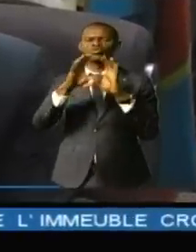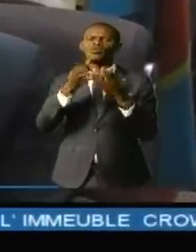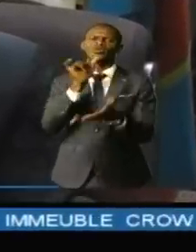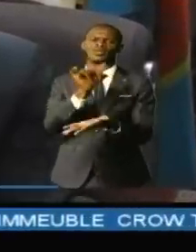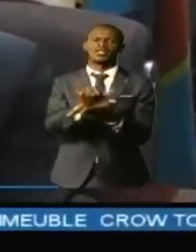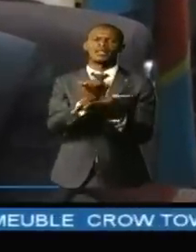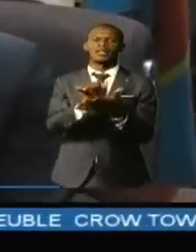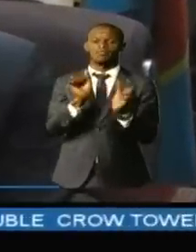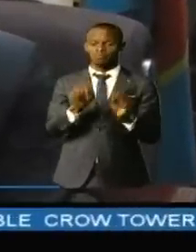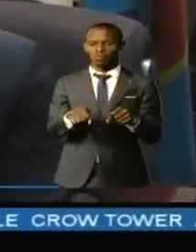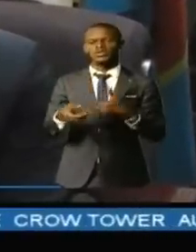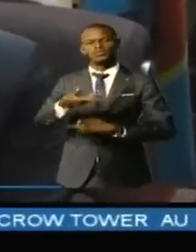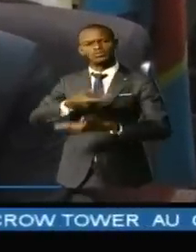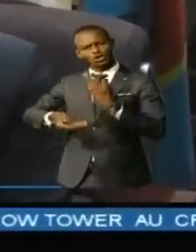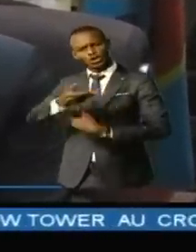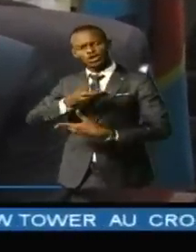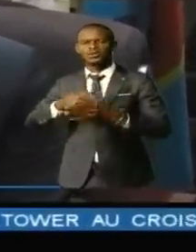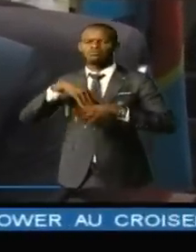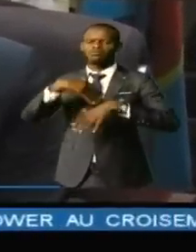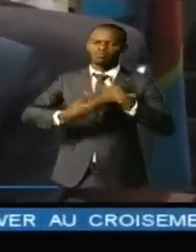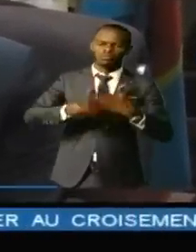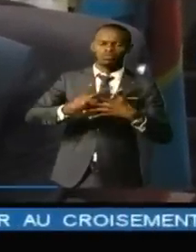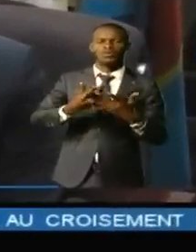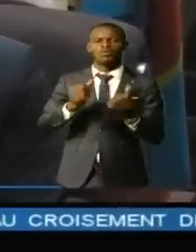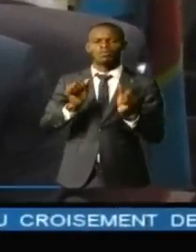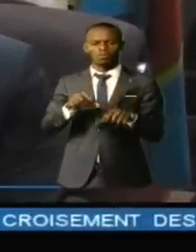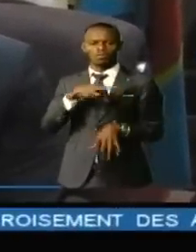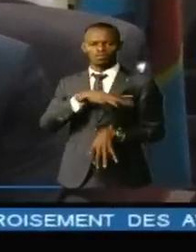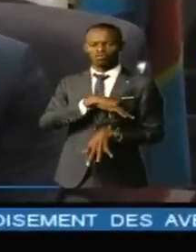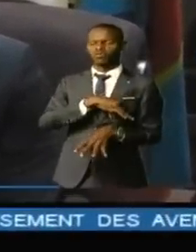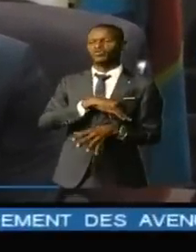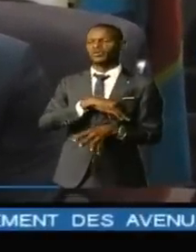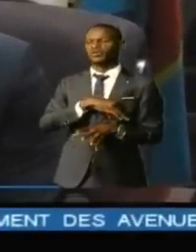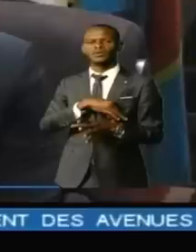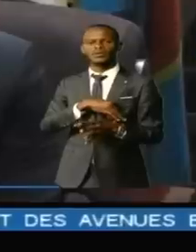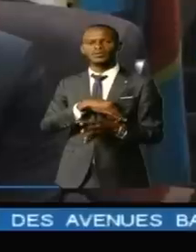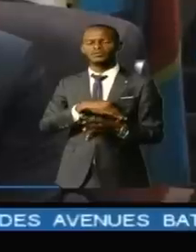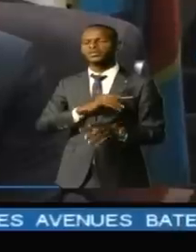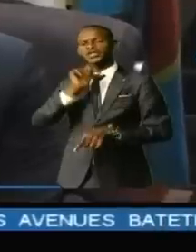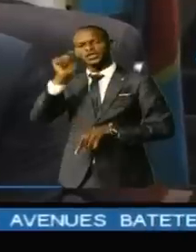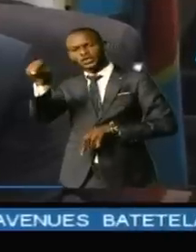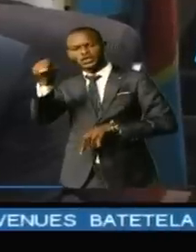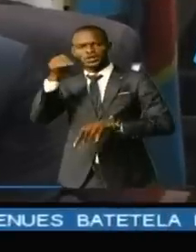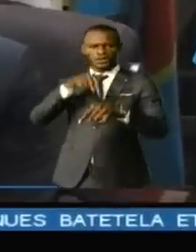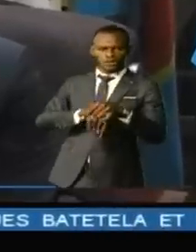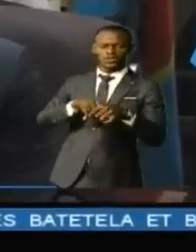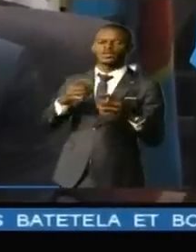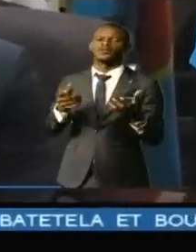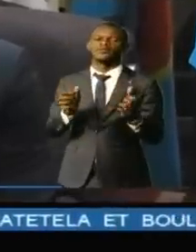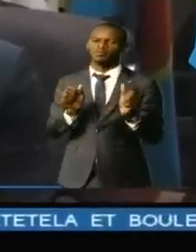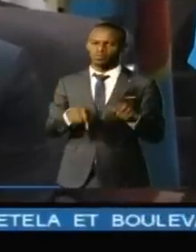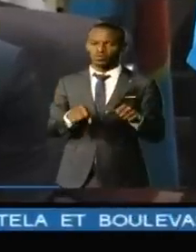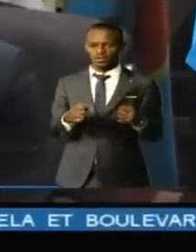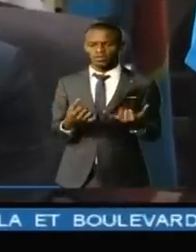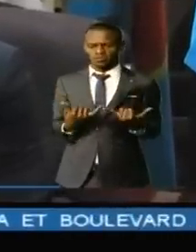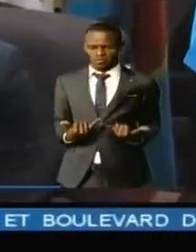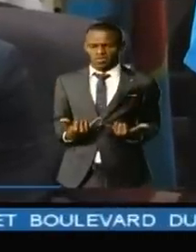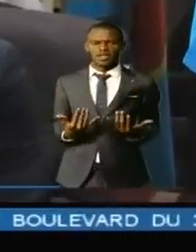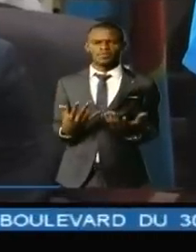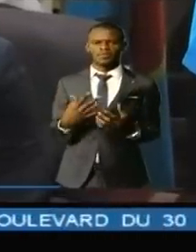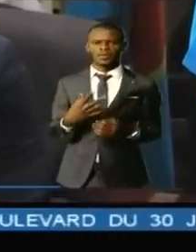phase d'action bénéfique pour nos peuples respectifs. Voilà pourquoi nous accueillons avec beaucoup de